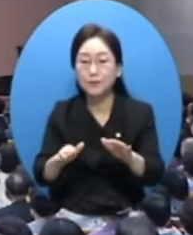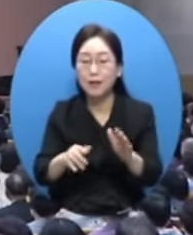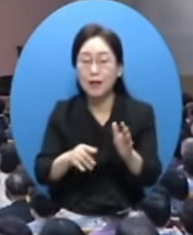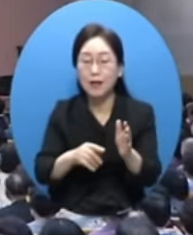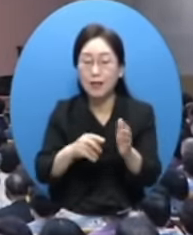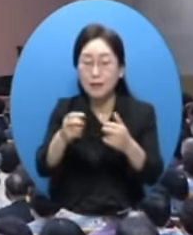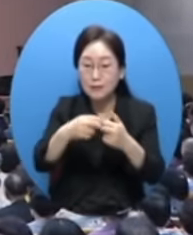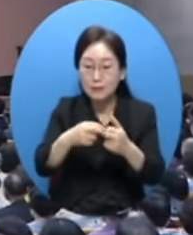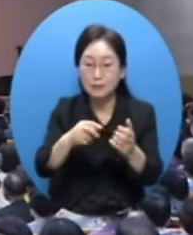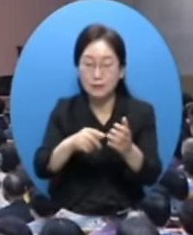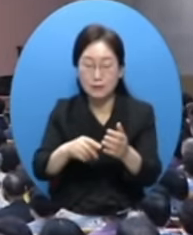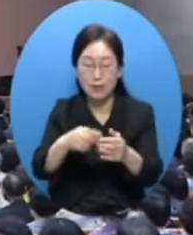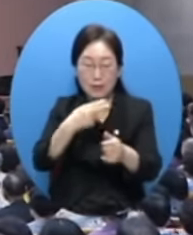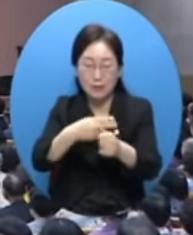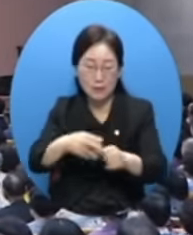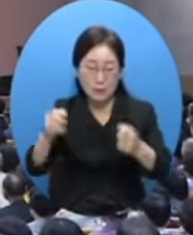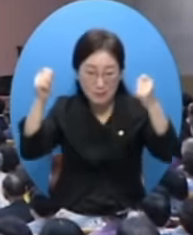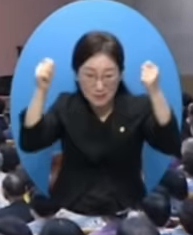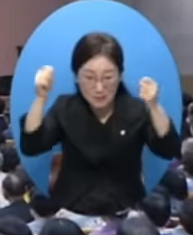의료 사태가 좀 나 있는데요.